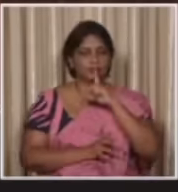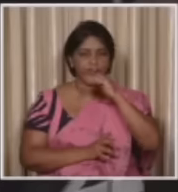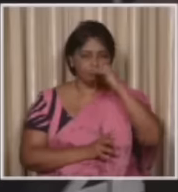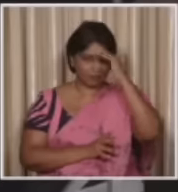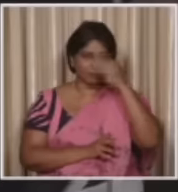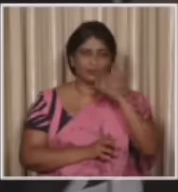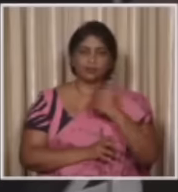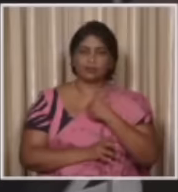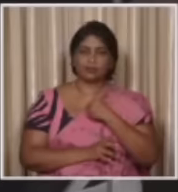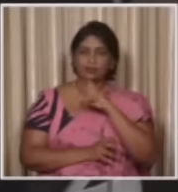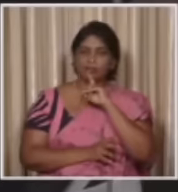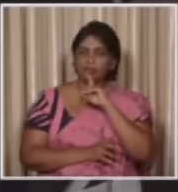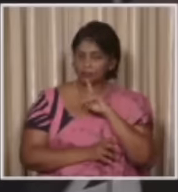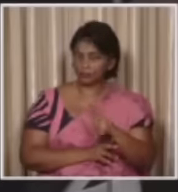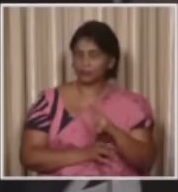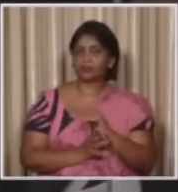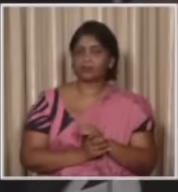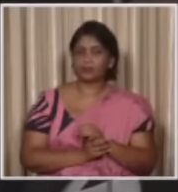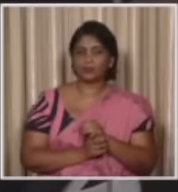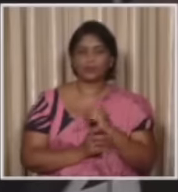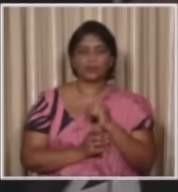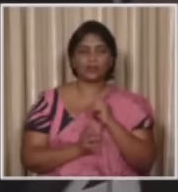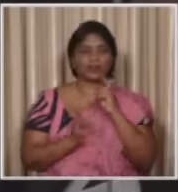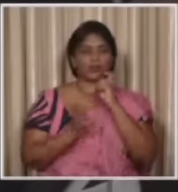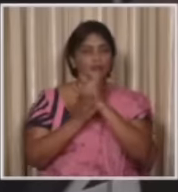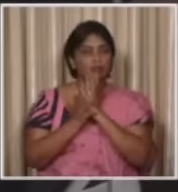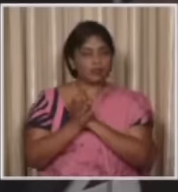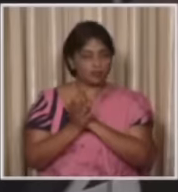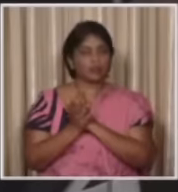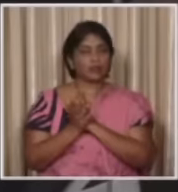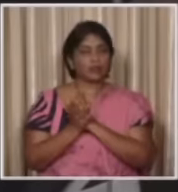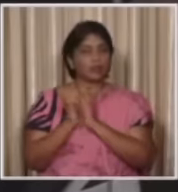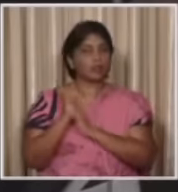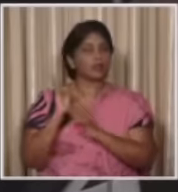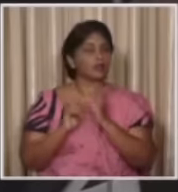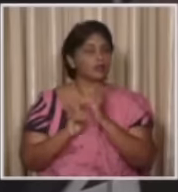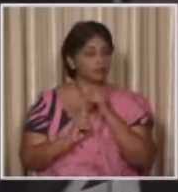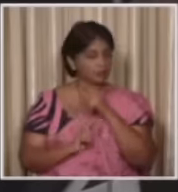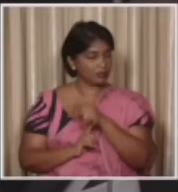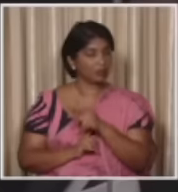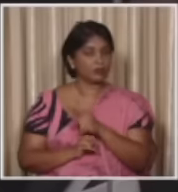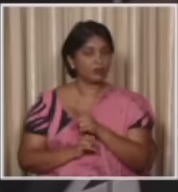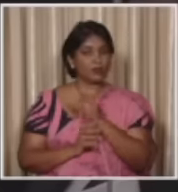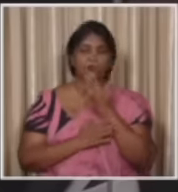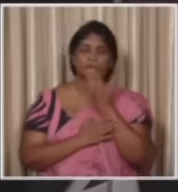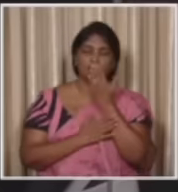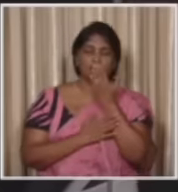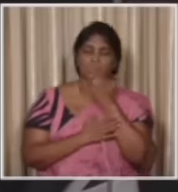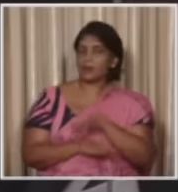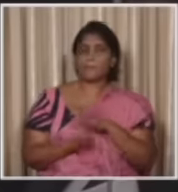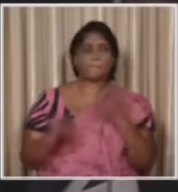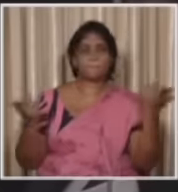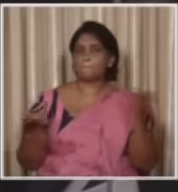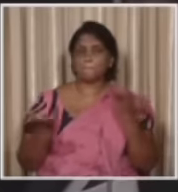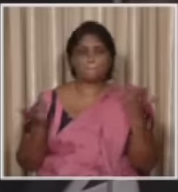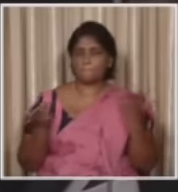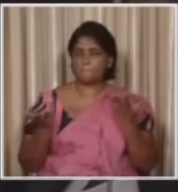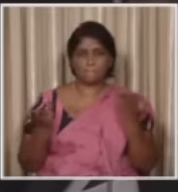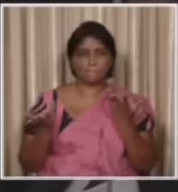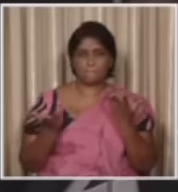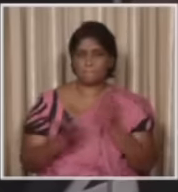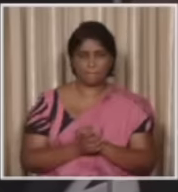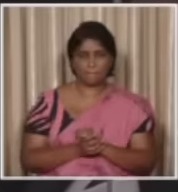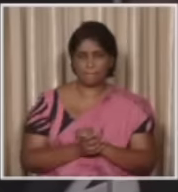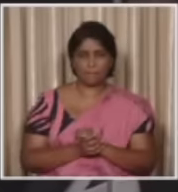mama adahas kale kiyuwa eken vyavasthadayaka sabhaye mantriwurunta ehema nihandawa inna ba decision making